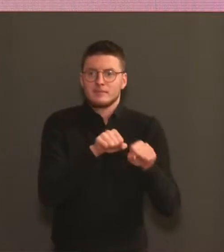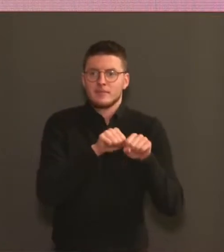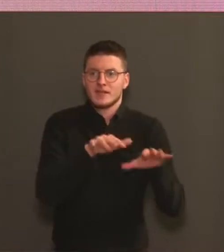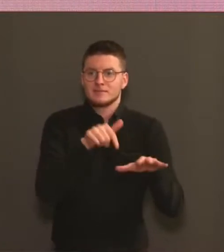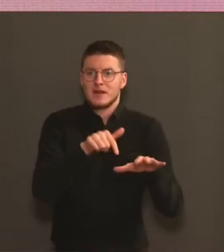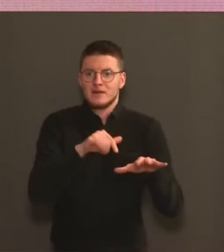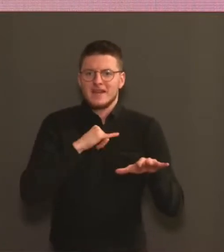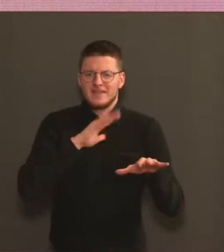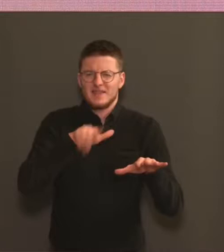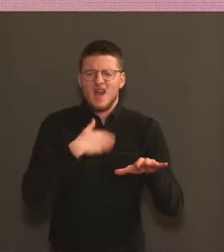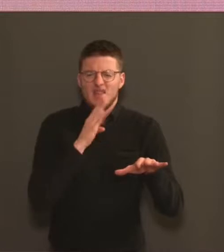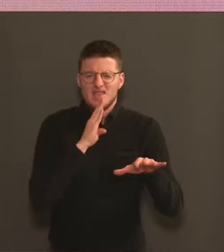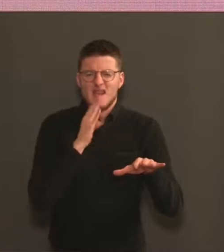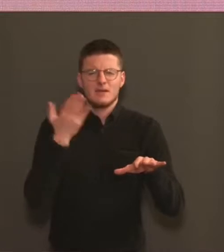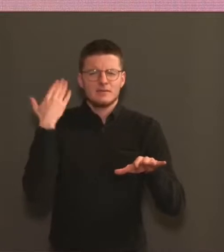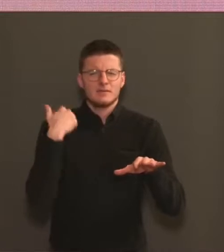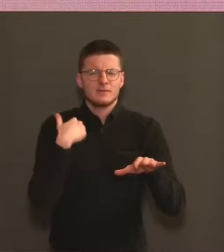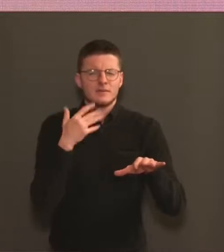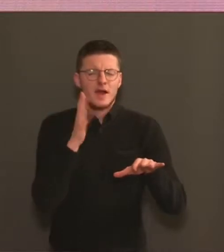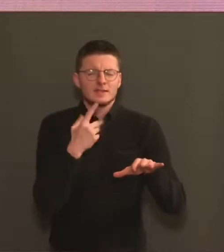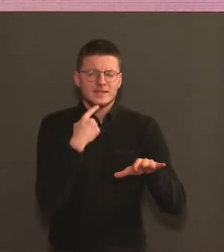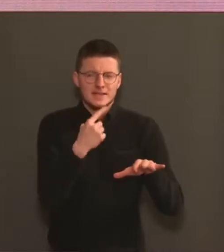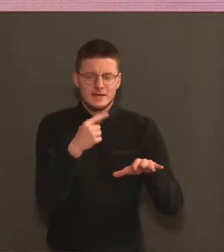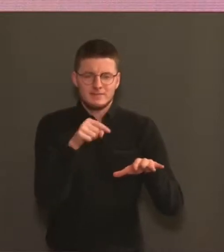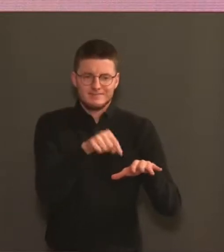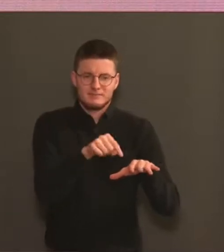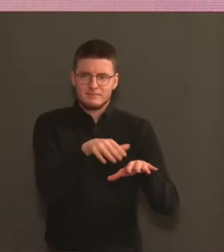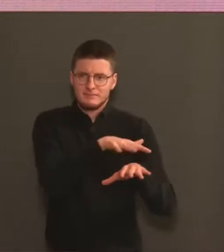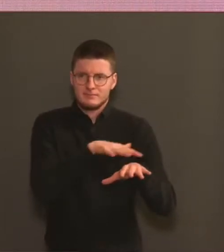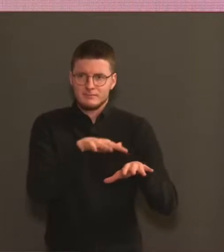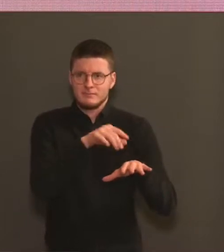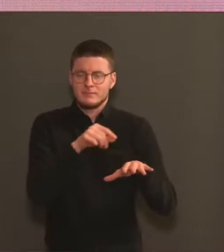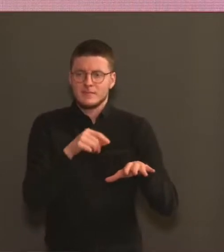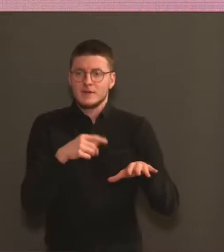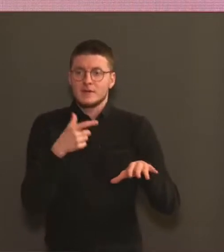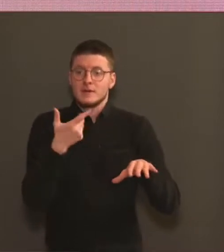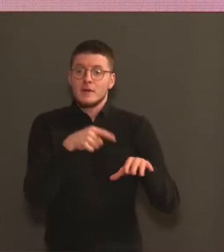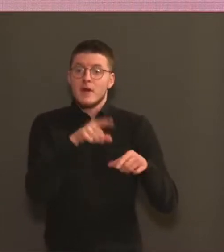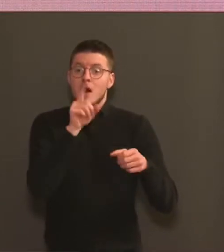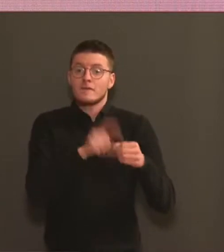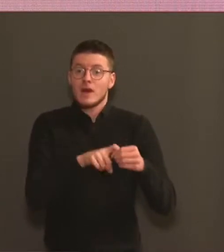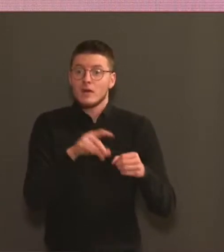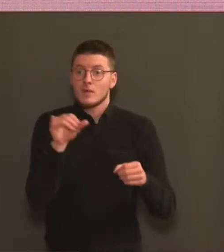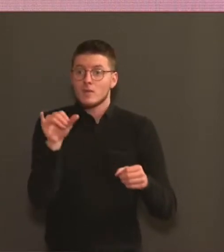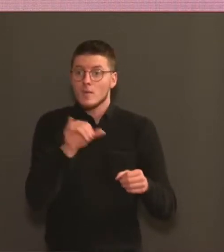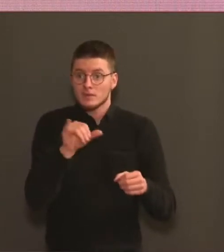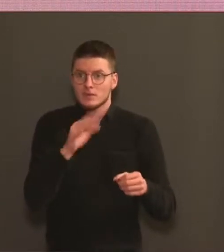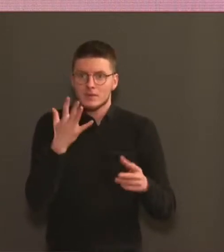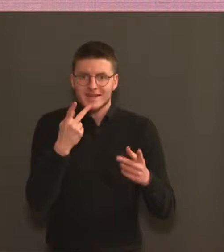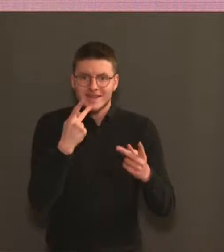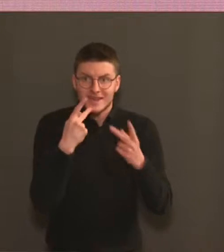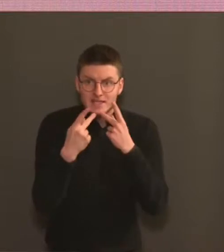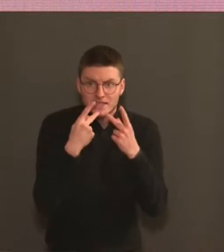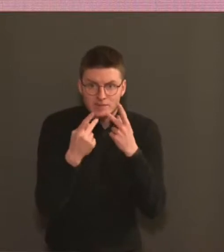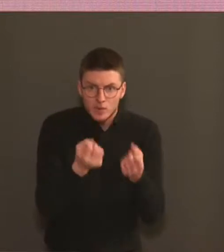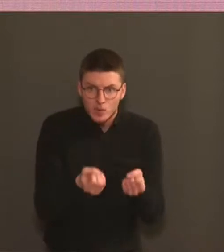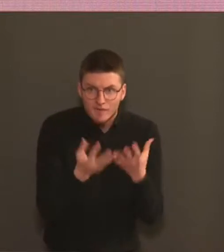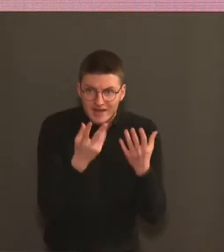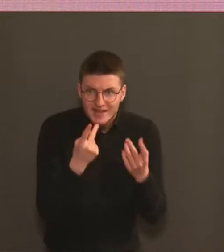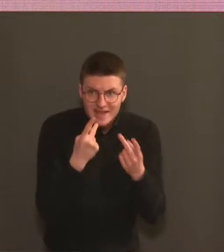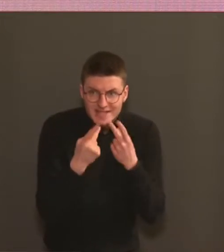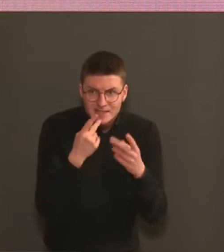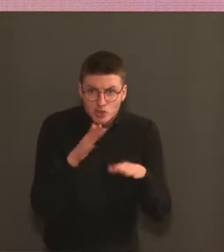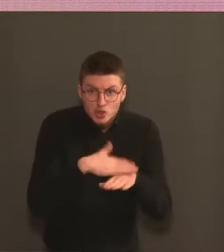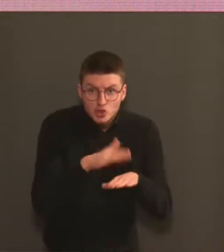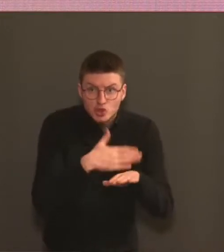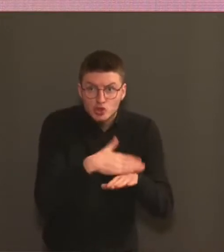al geïllustreerd. Dat is dat dat sterk afhankelijk is van de teststrategie en het aantal uitgevoerde testen. En dan